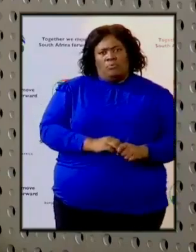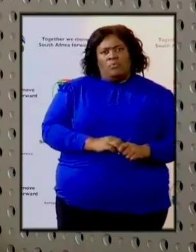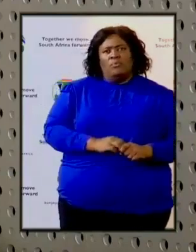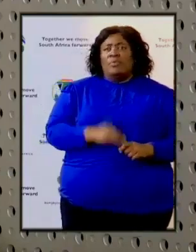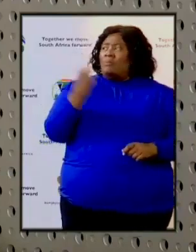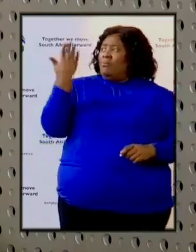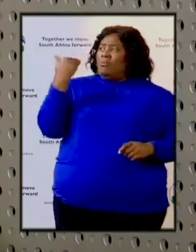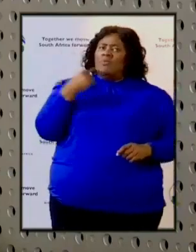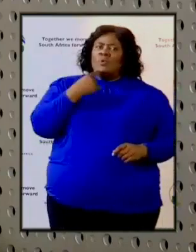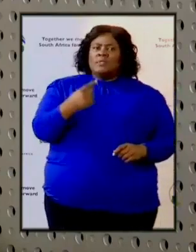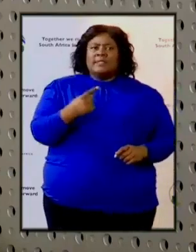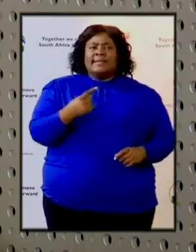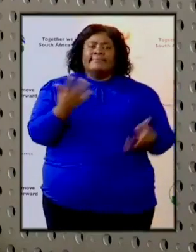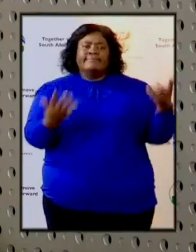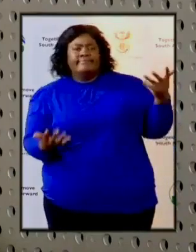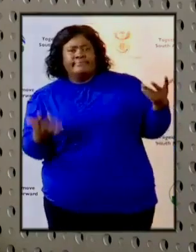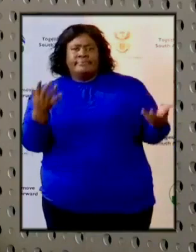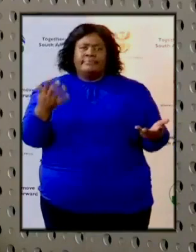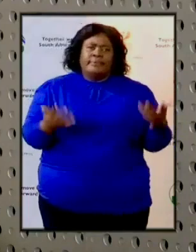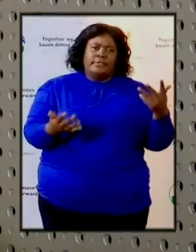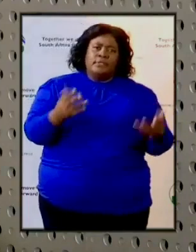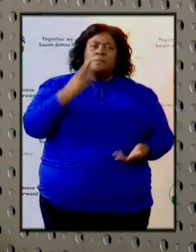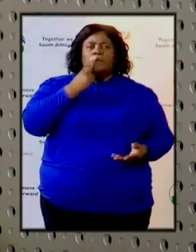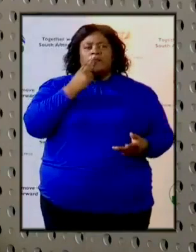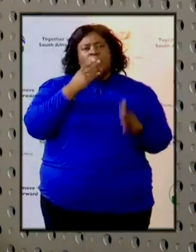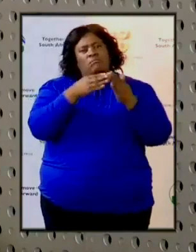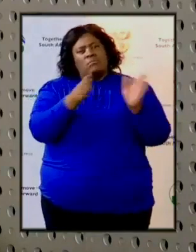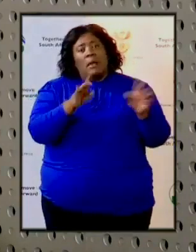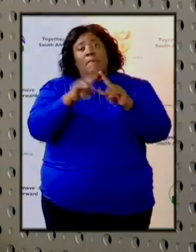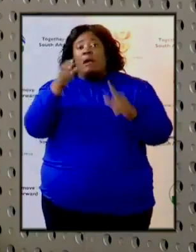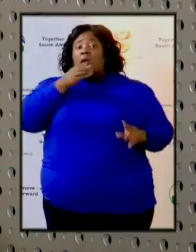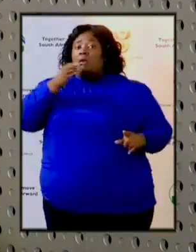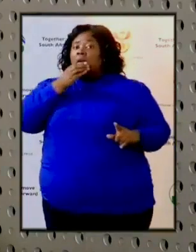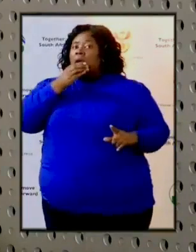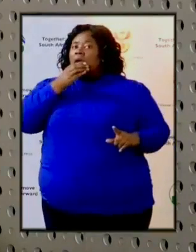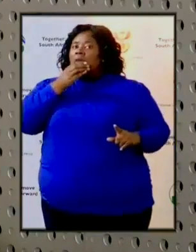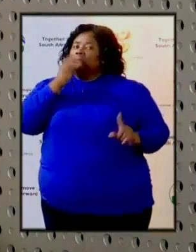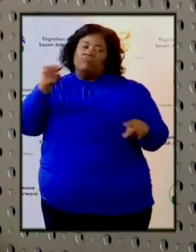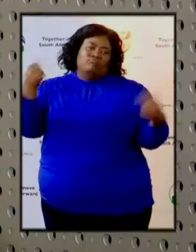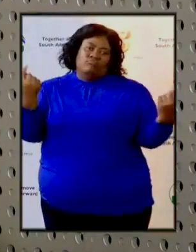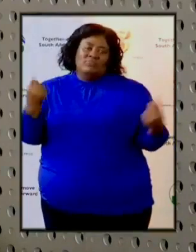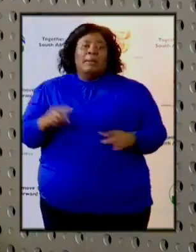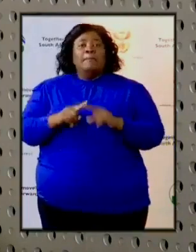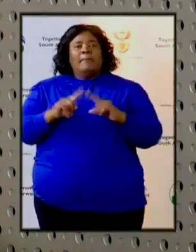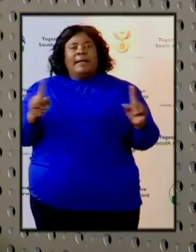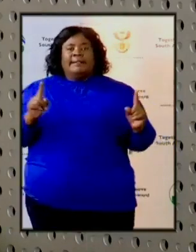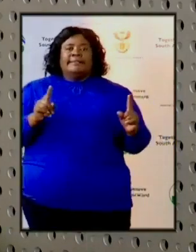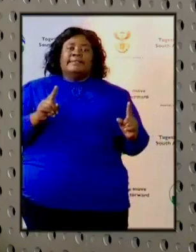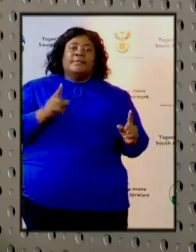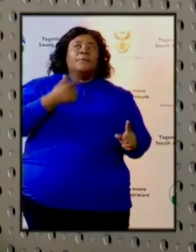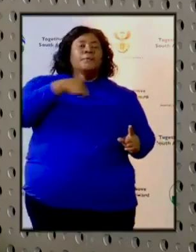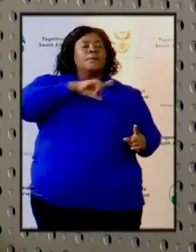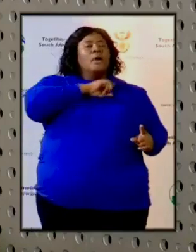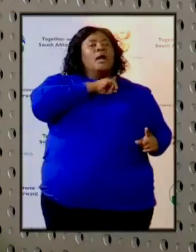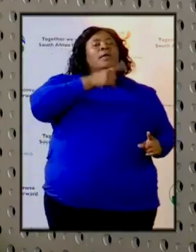sasithe mhlawumbe ugwayi ungavunyelwa kodwa utshwala cha. Kodwa ke ngoba siwuhulumeni olalelayo